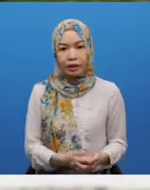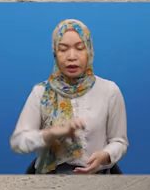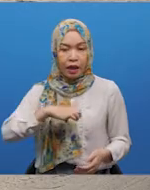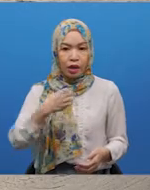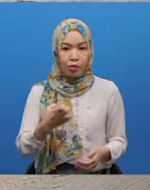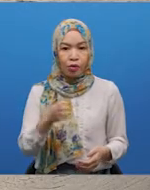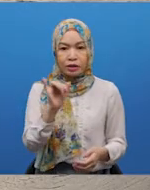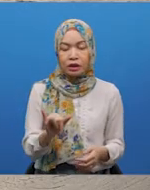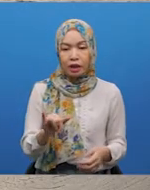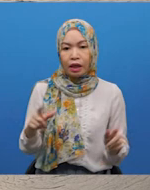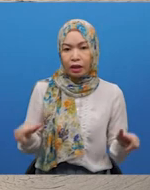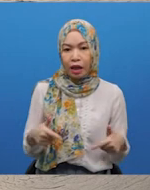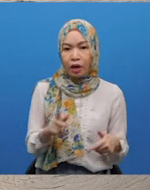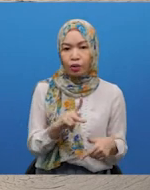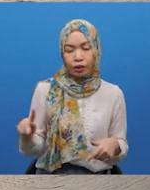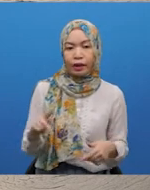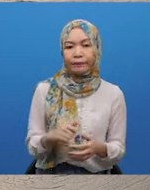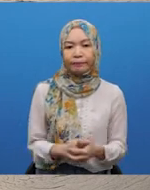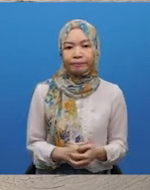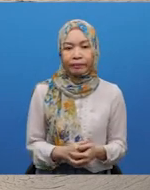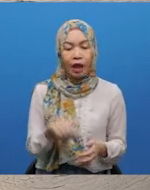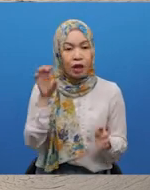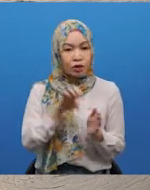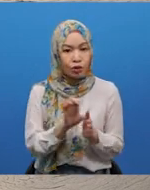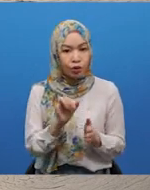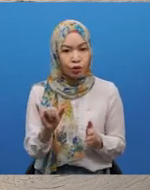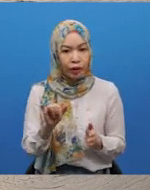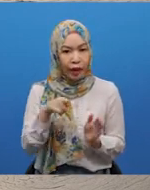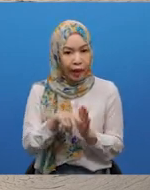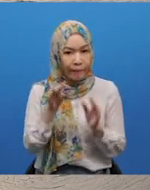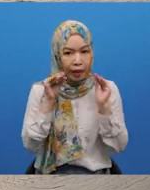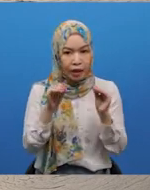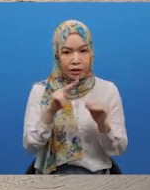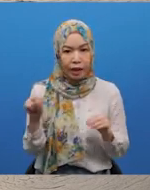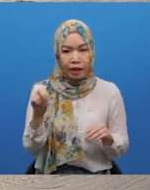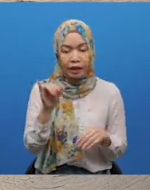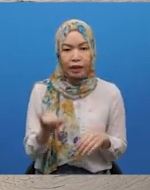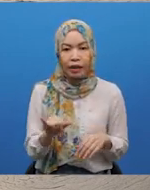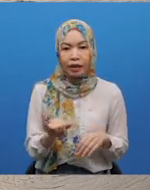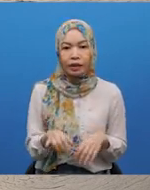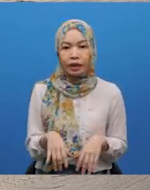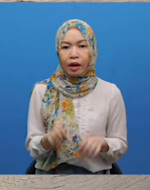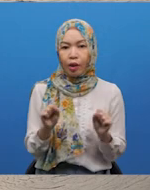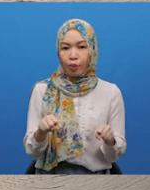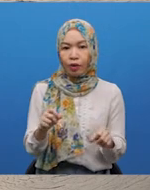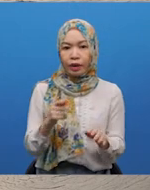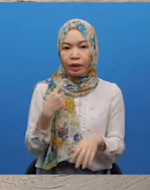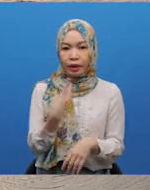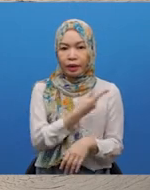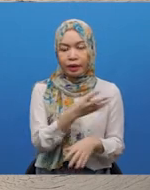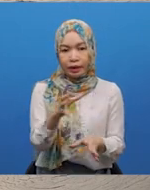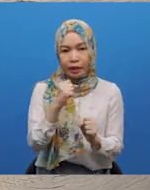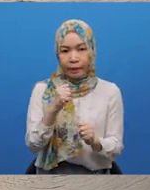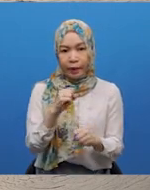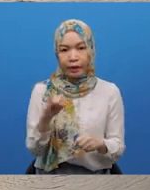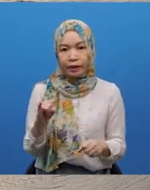dilakukan. Mari kita lihat beberapa pengajaran yang dapat kita peroleh daripada syair Bidasari